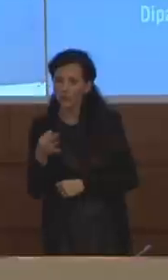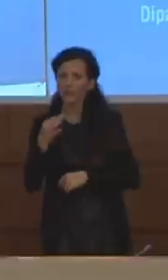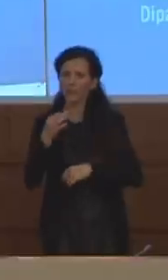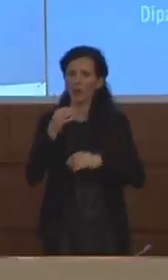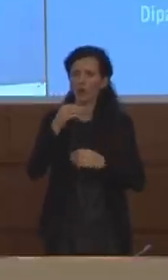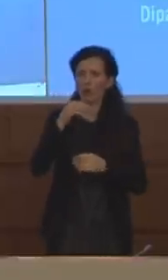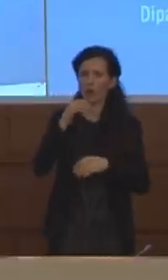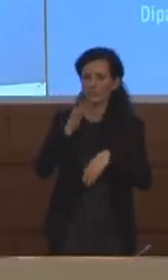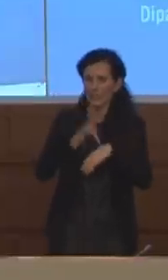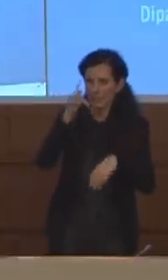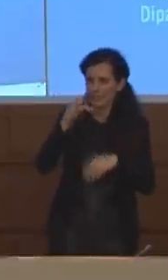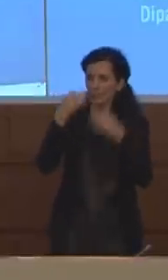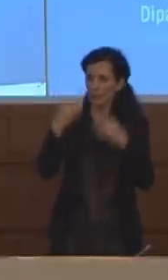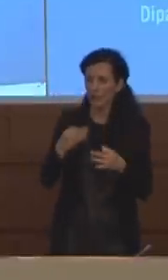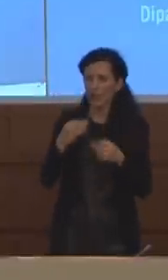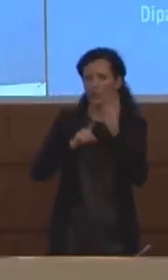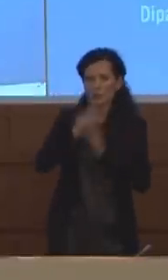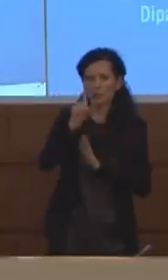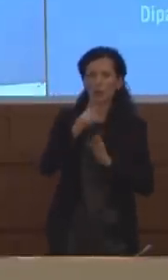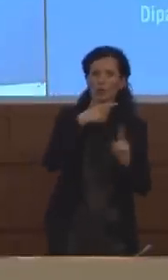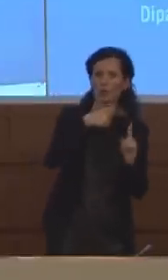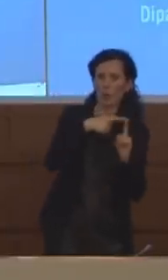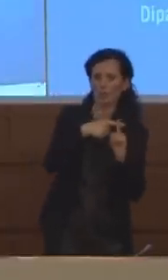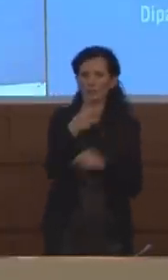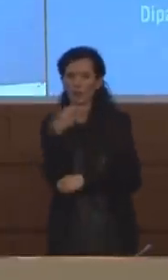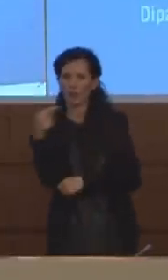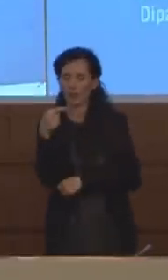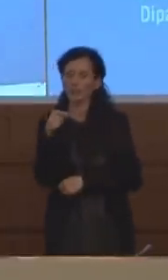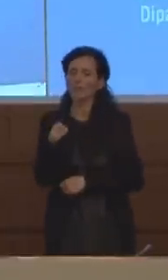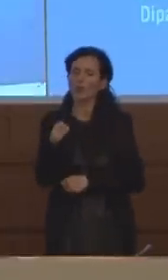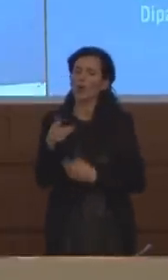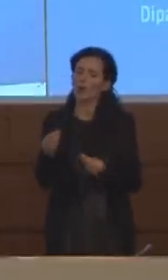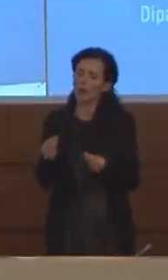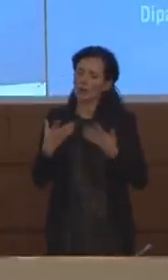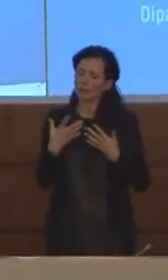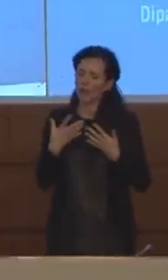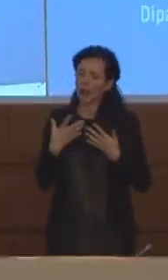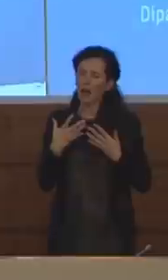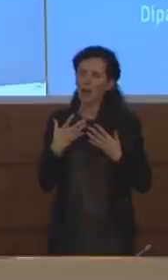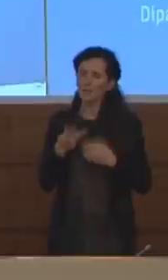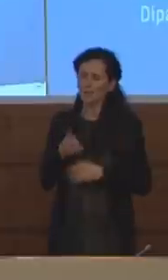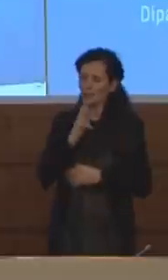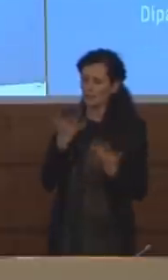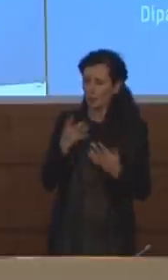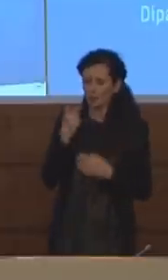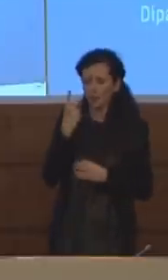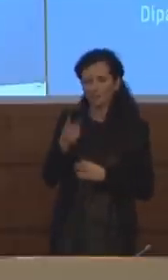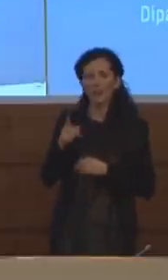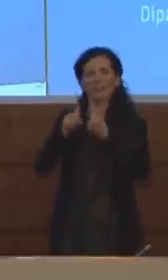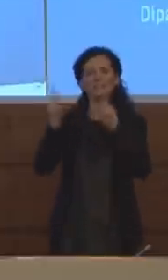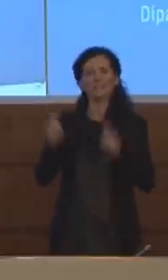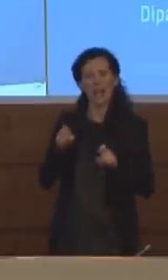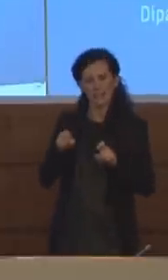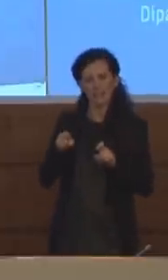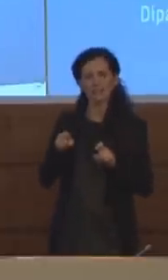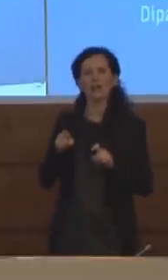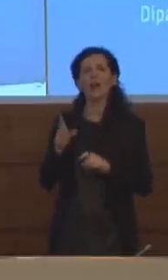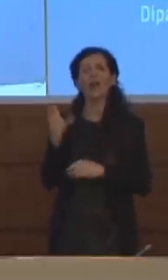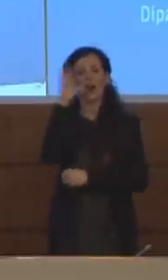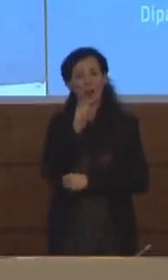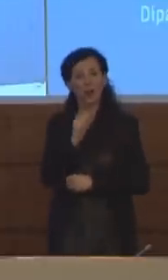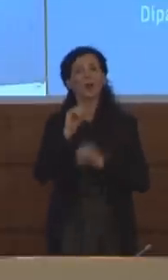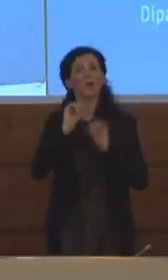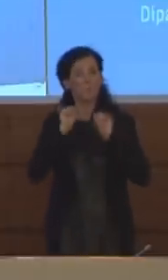di valore predittivo positivo e negativo sono termini tecnici ma ci dicono in parole povere la loro capacità di identificare una persona